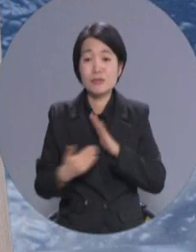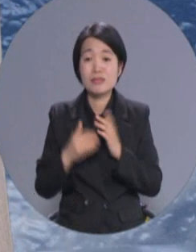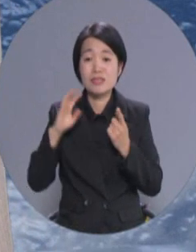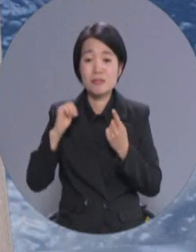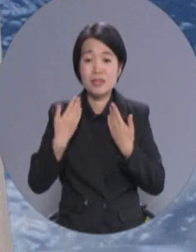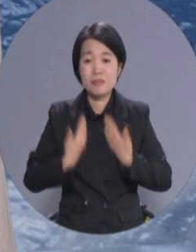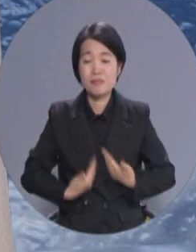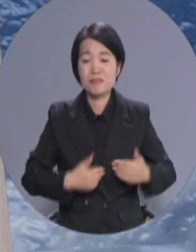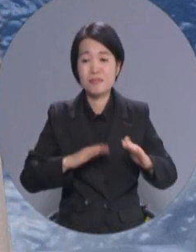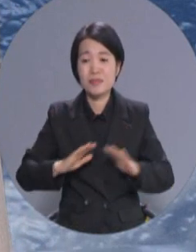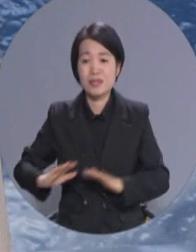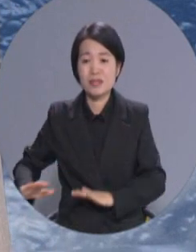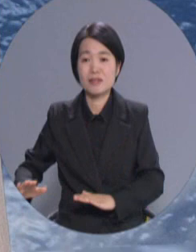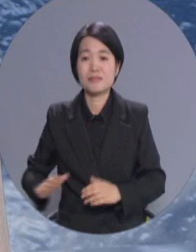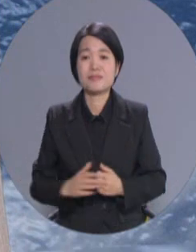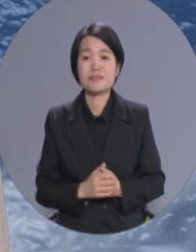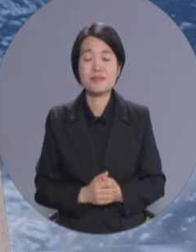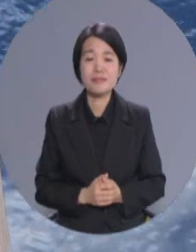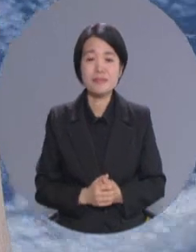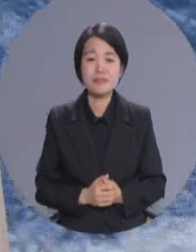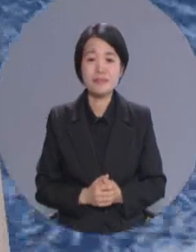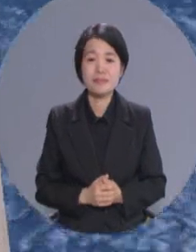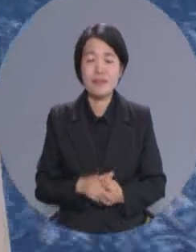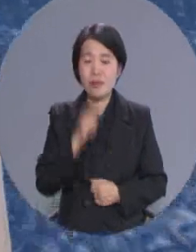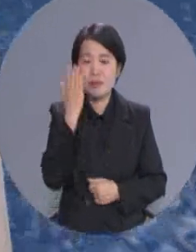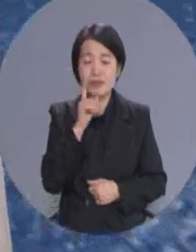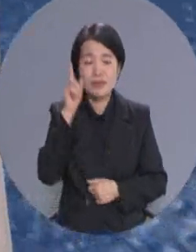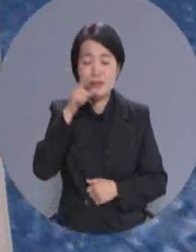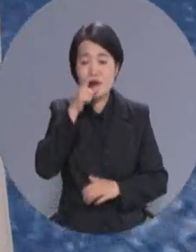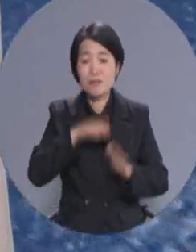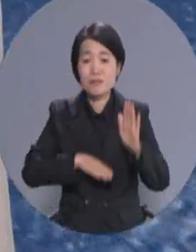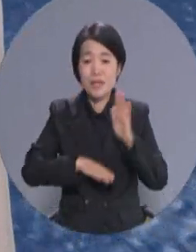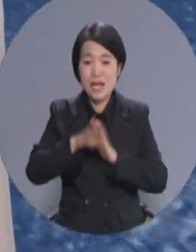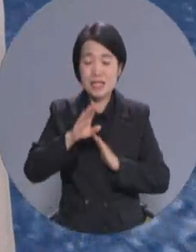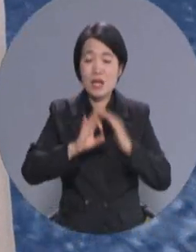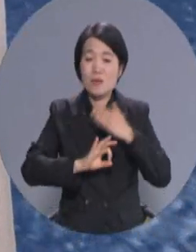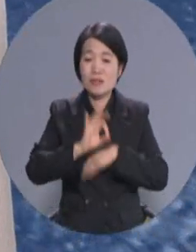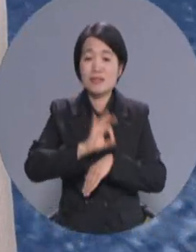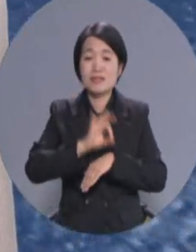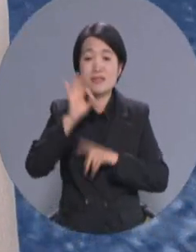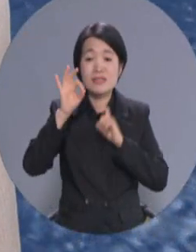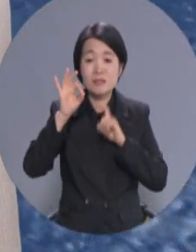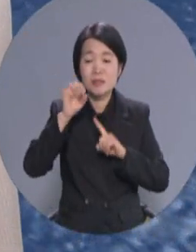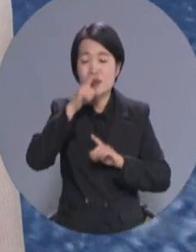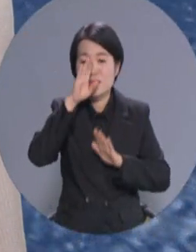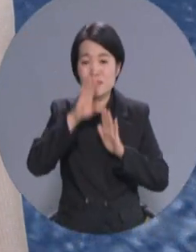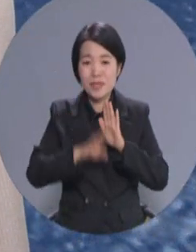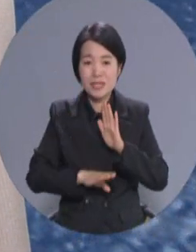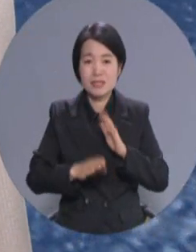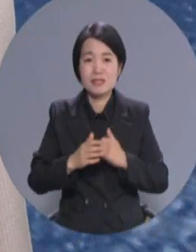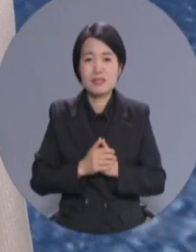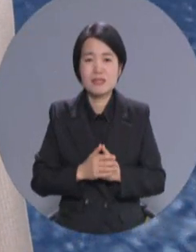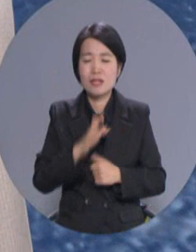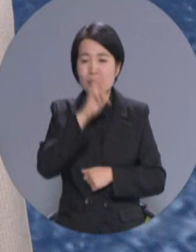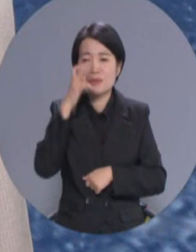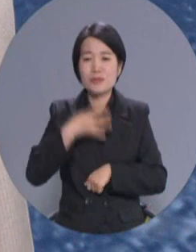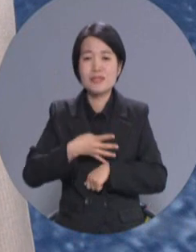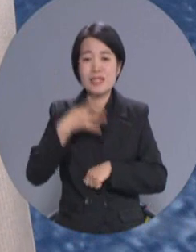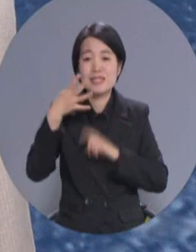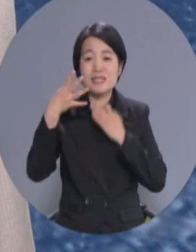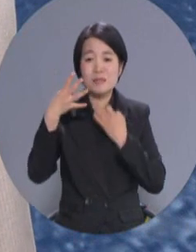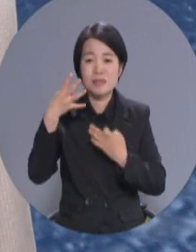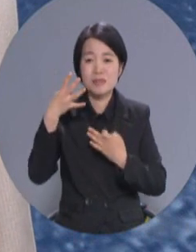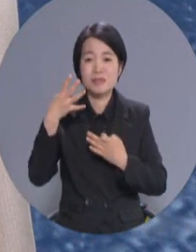1m 낮게 일겠습니다 여수에 될 만조 시각은 5전 10시 11분 간조 시각은 오후 4시